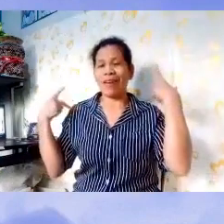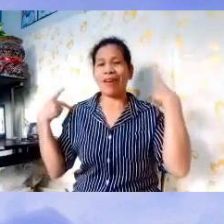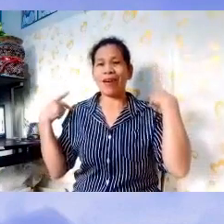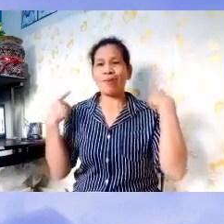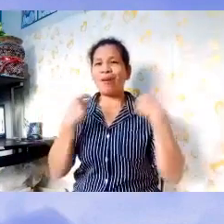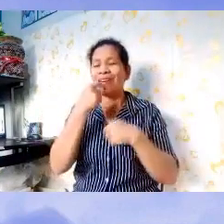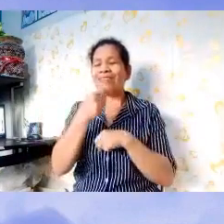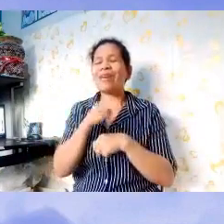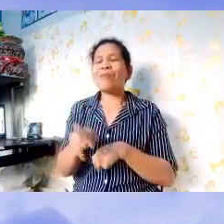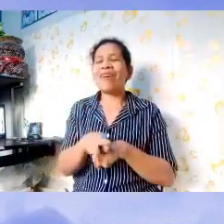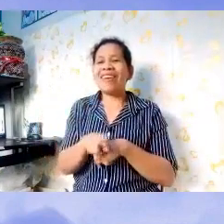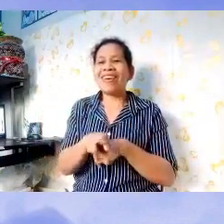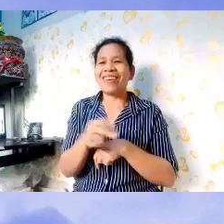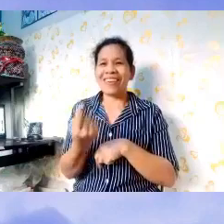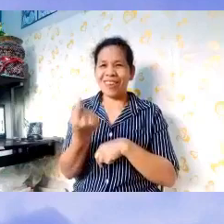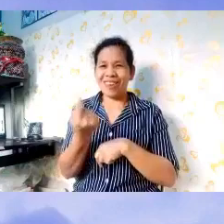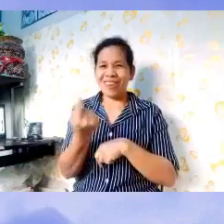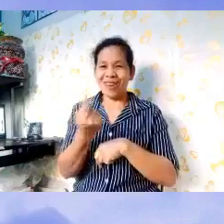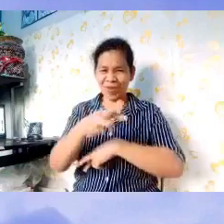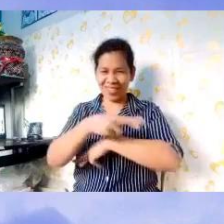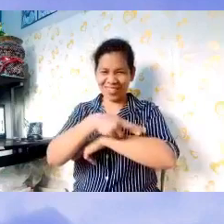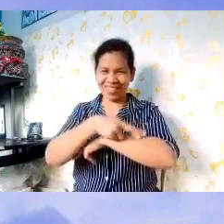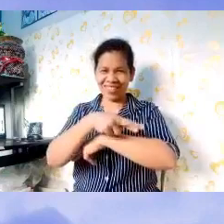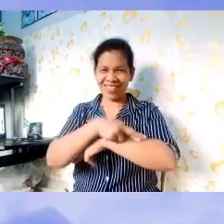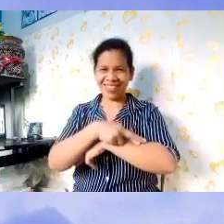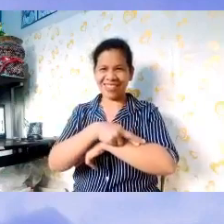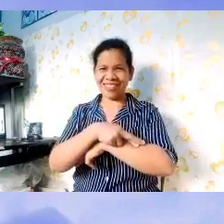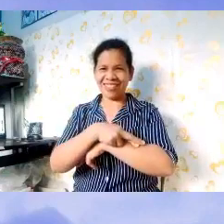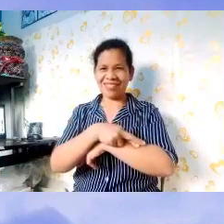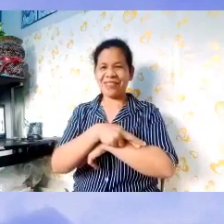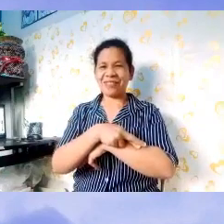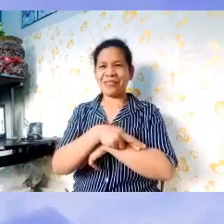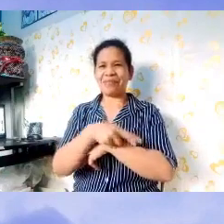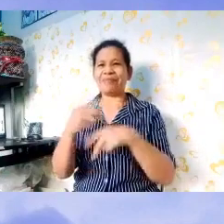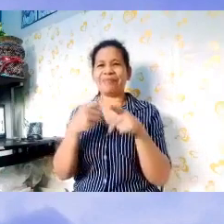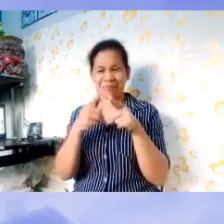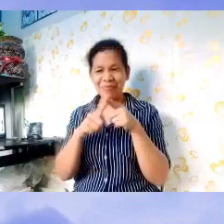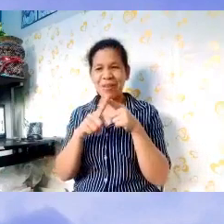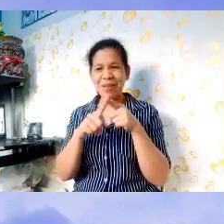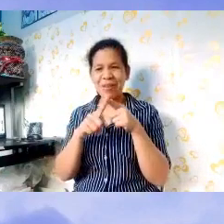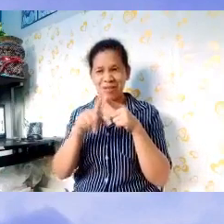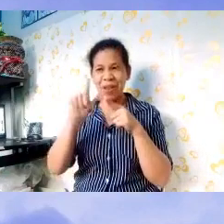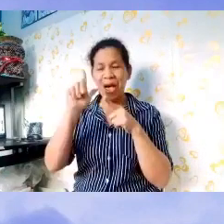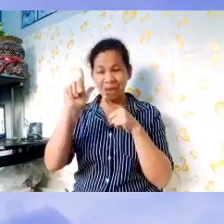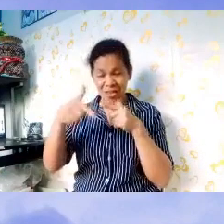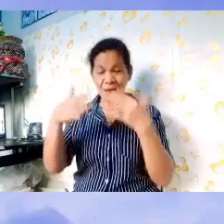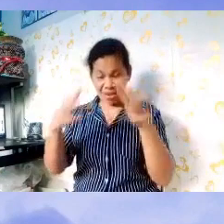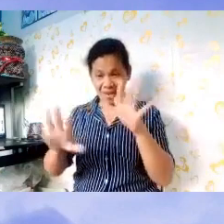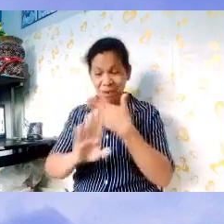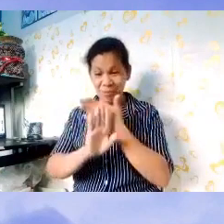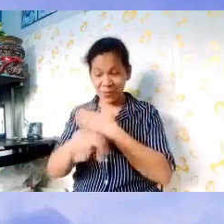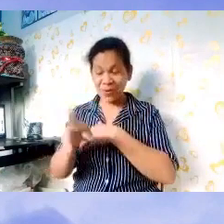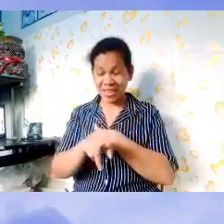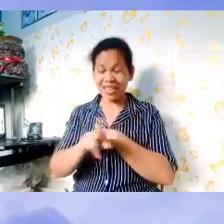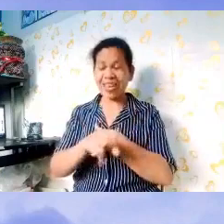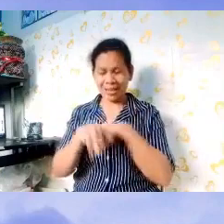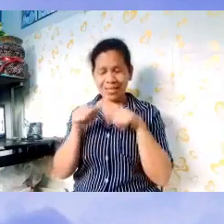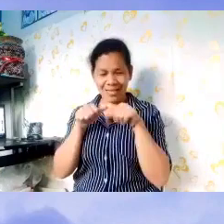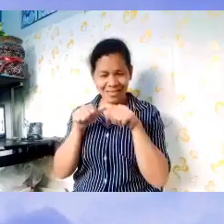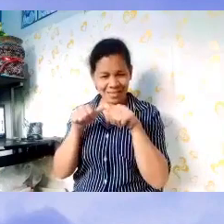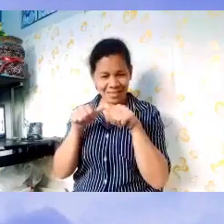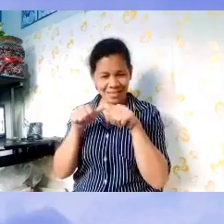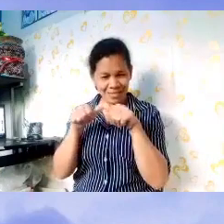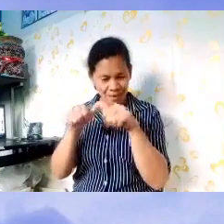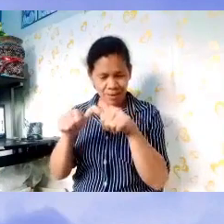pahinga. Ano? Ihi lang ang pahinga, mga kapatid. Pero dito po sa laban na ito, maging